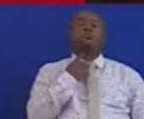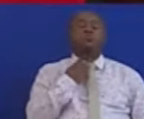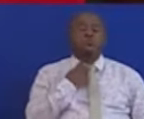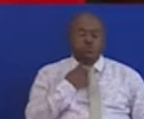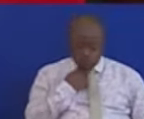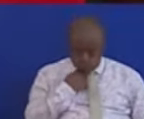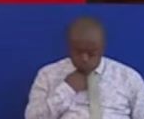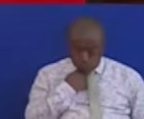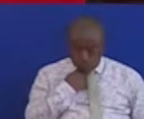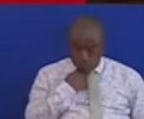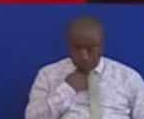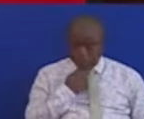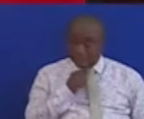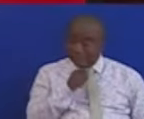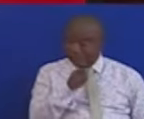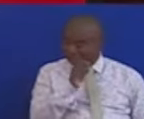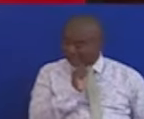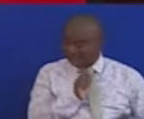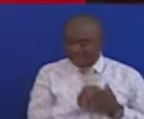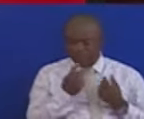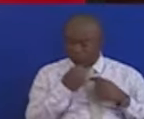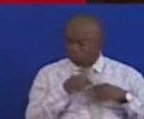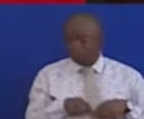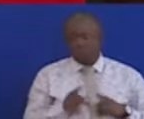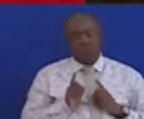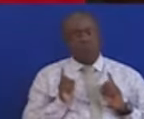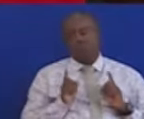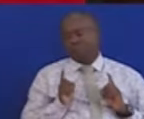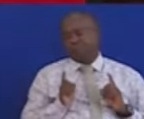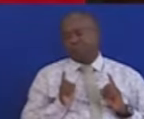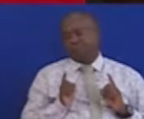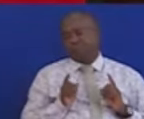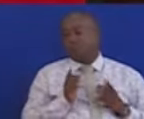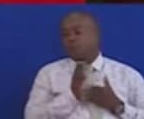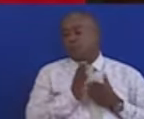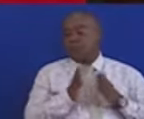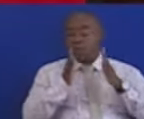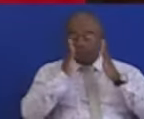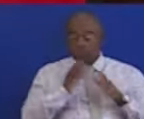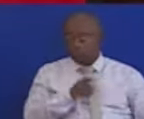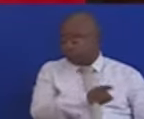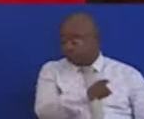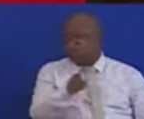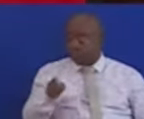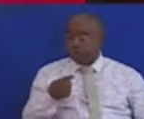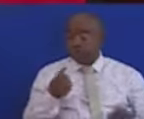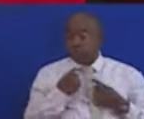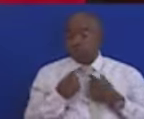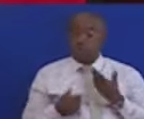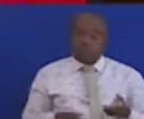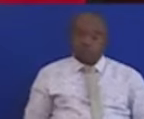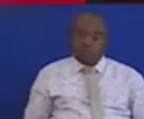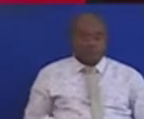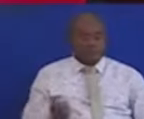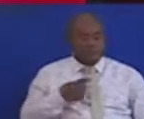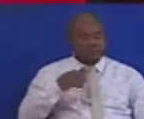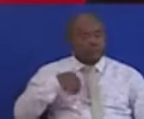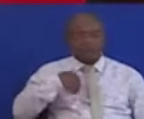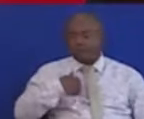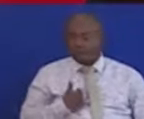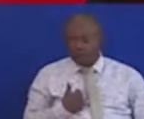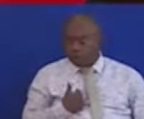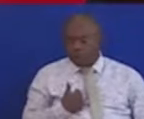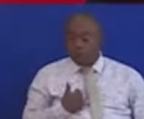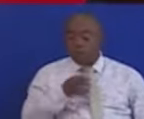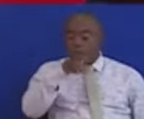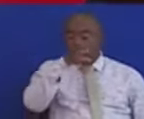sababu sio Jambo ambal nimelid wamuu wakil zung hili Jambo linat muchos mko wet